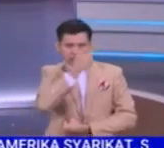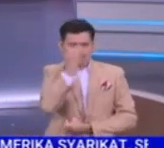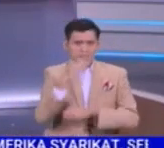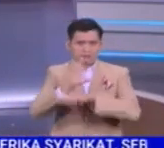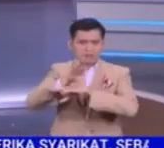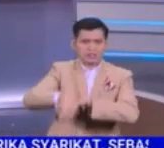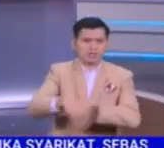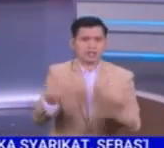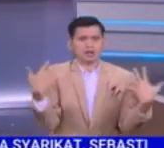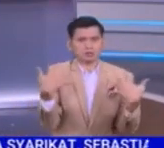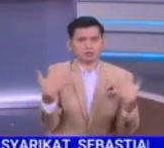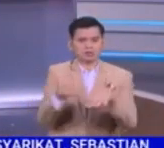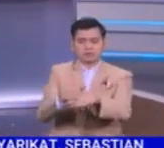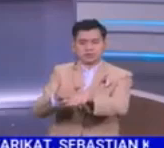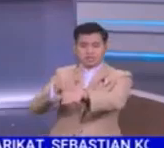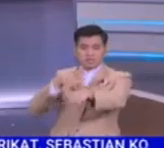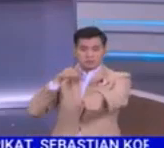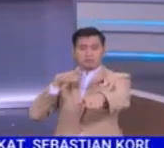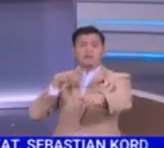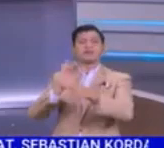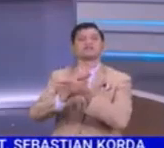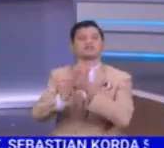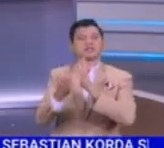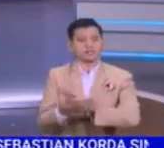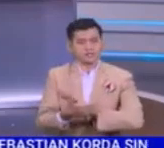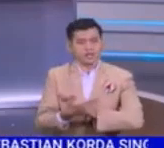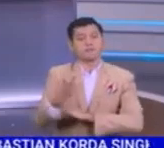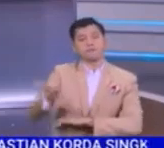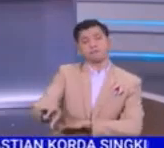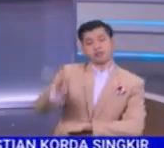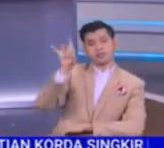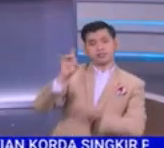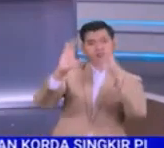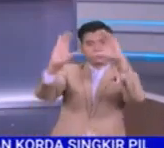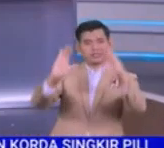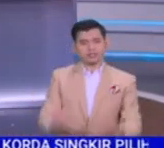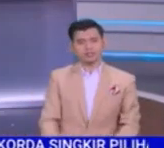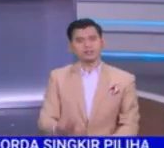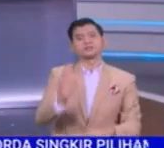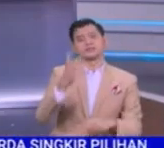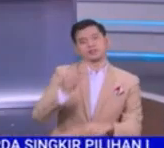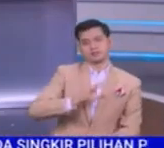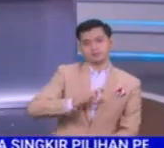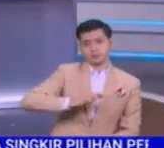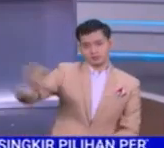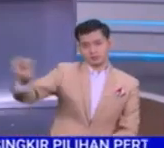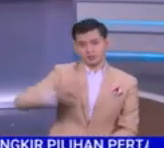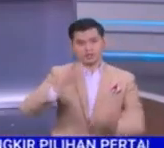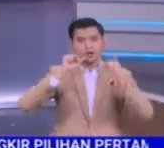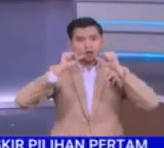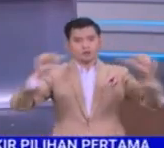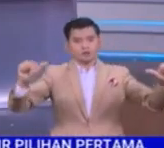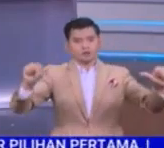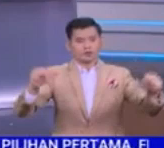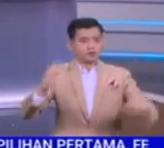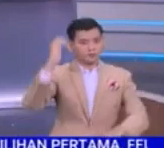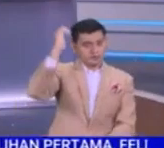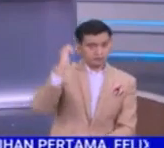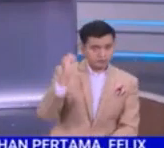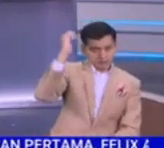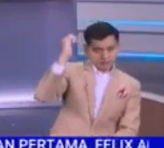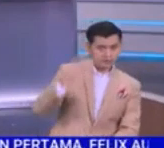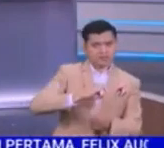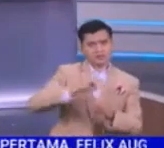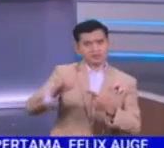menempuh tempoh perjalanan yang lebih panjang dan sesak, pastinya memilih mod pengangkutan awam untuk pulang berhari raya. Untuk